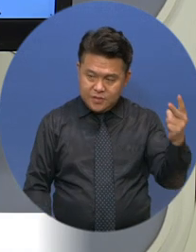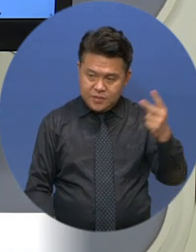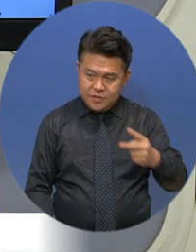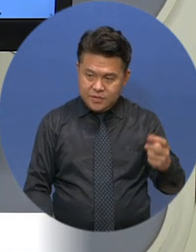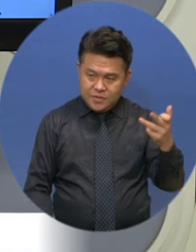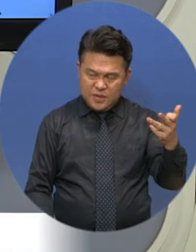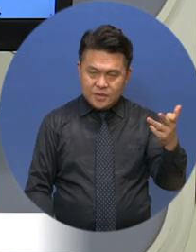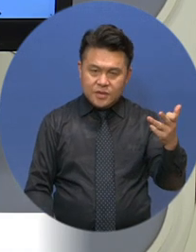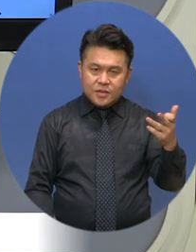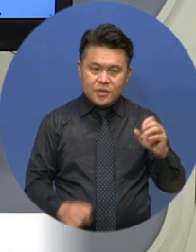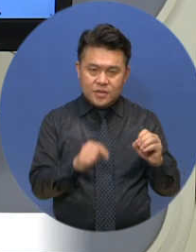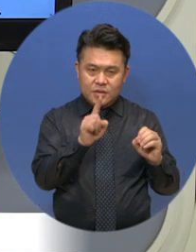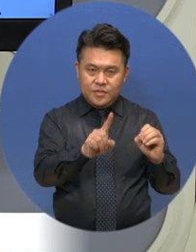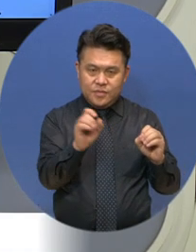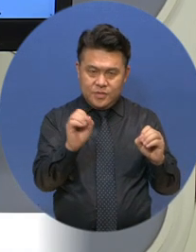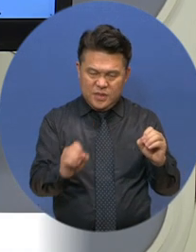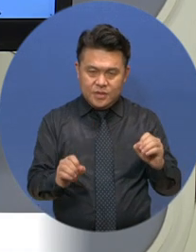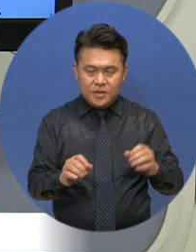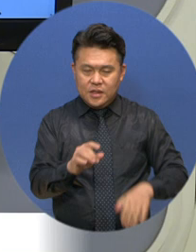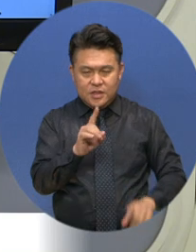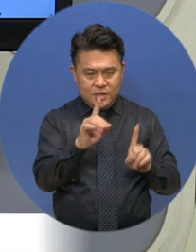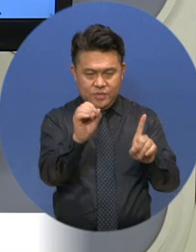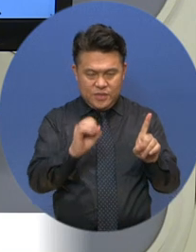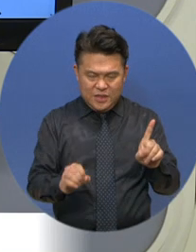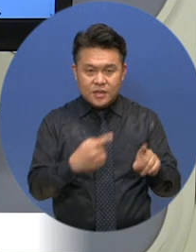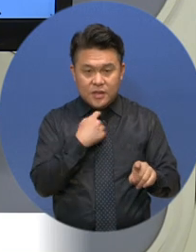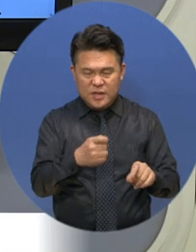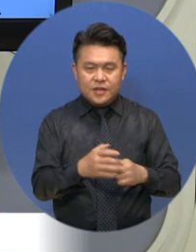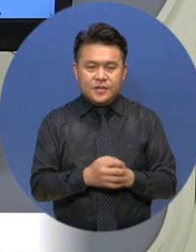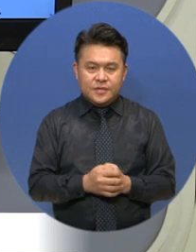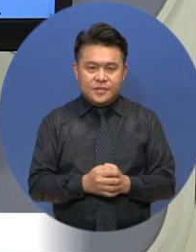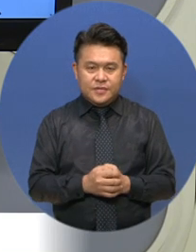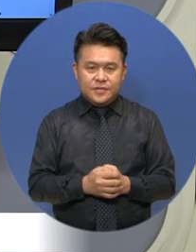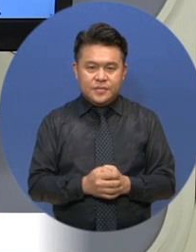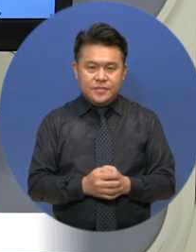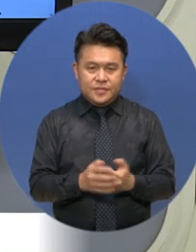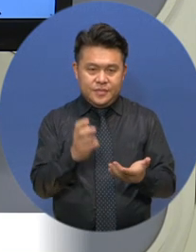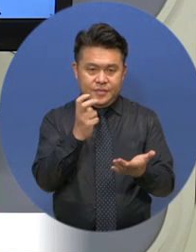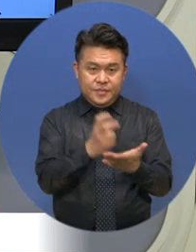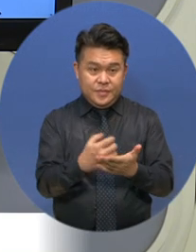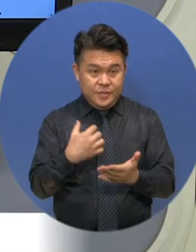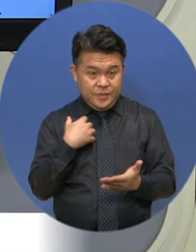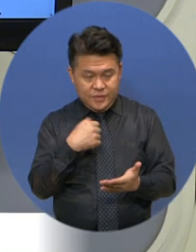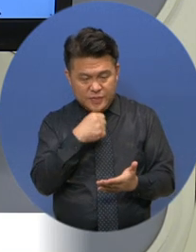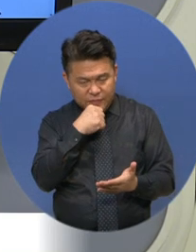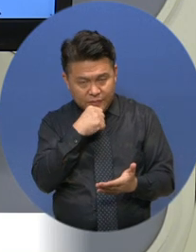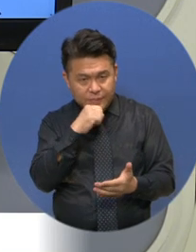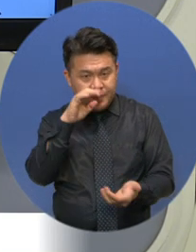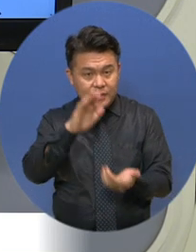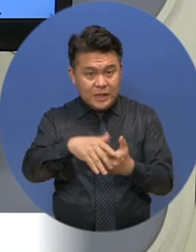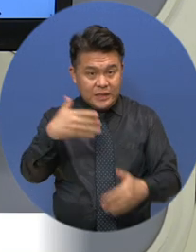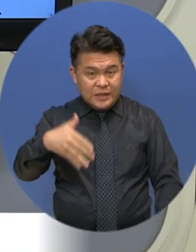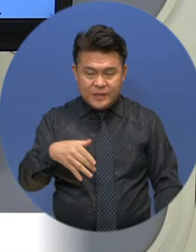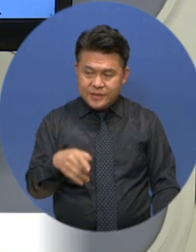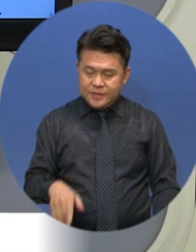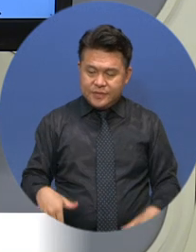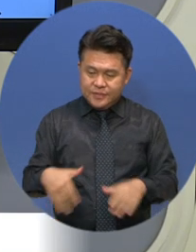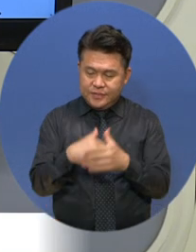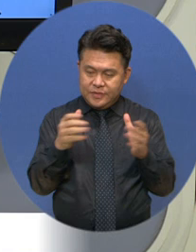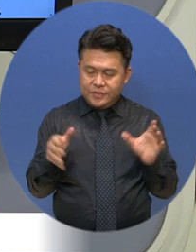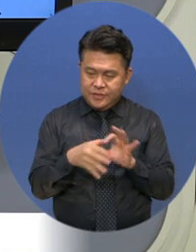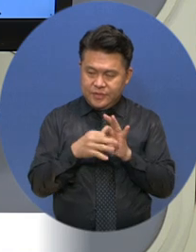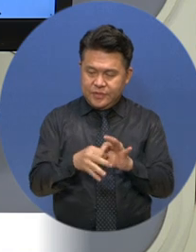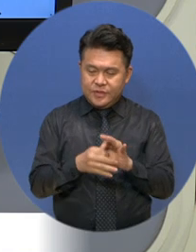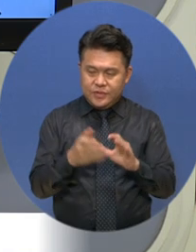2018년에는 1% 로 낮은 수준인데요 법정 의무 구매 비율을 달성하지 못한 문체부 산하